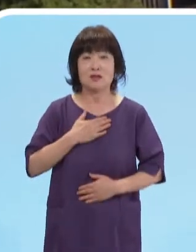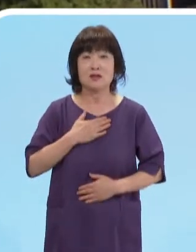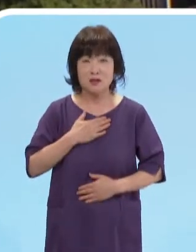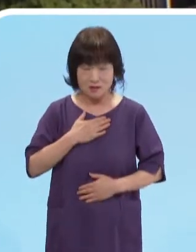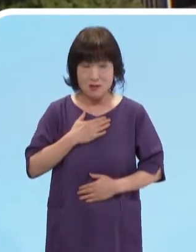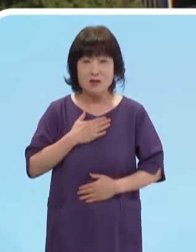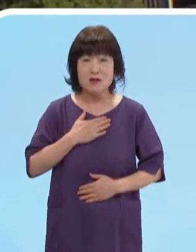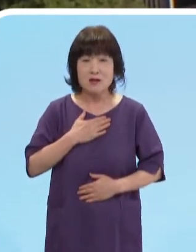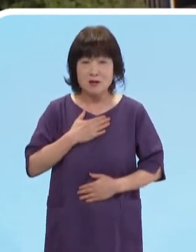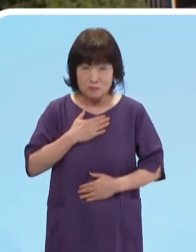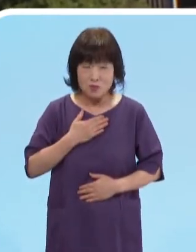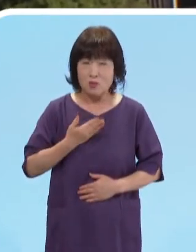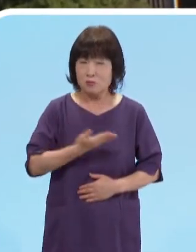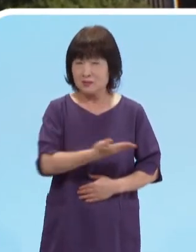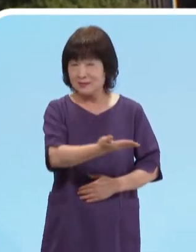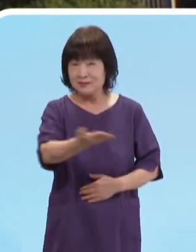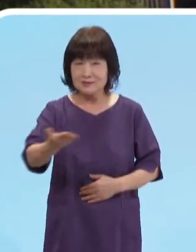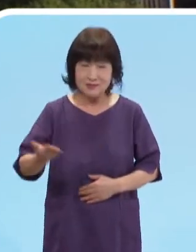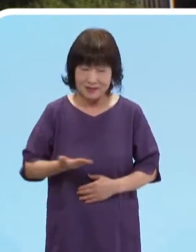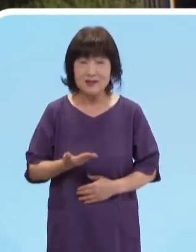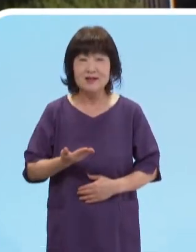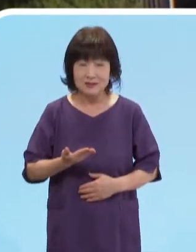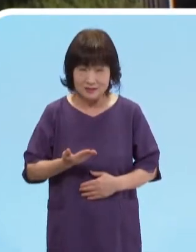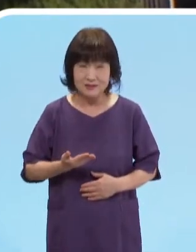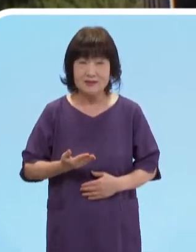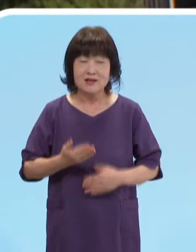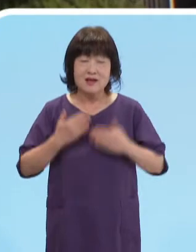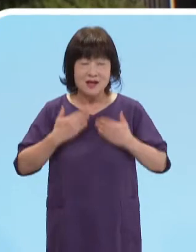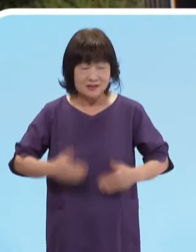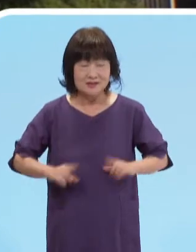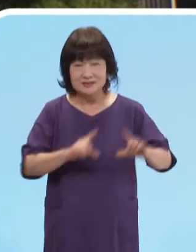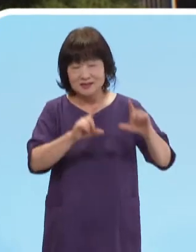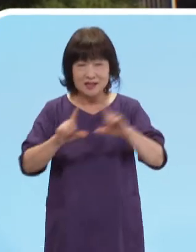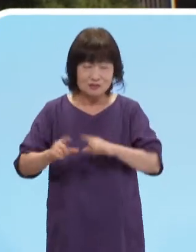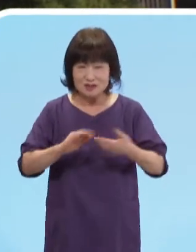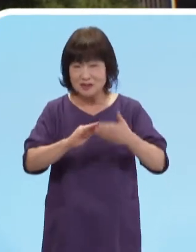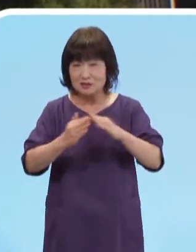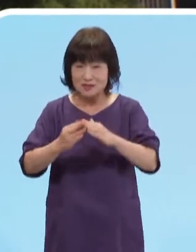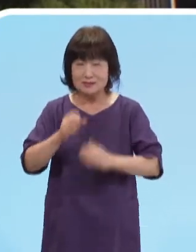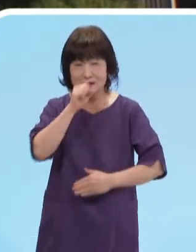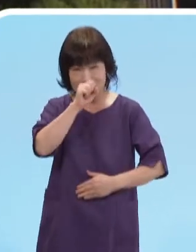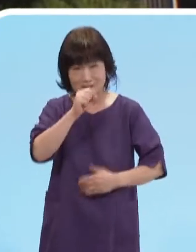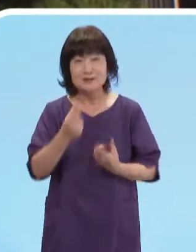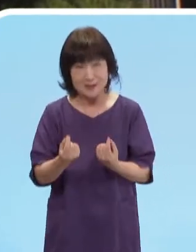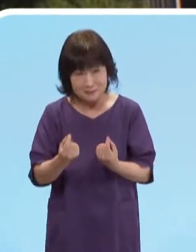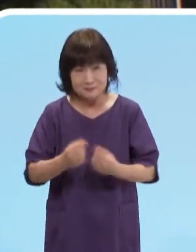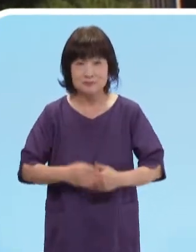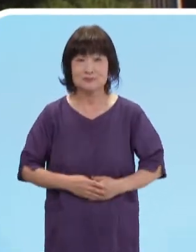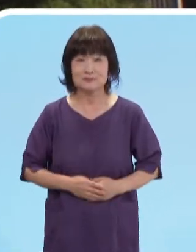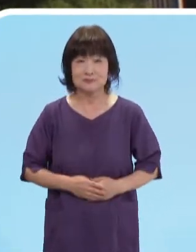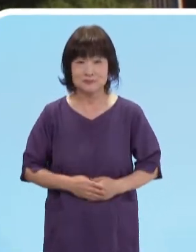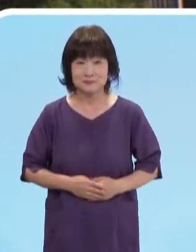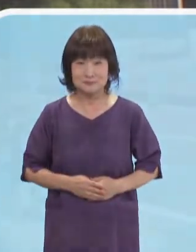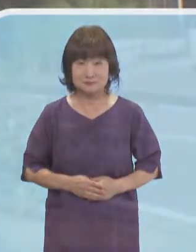症の方もまたその家族の方みんながですね、より安心して暮らせる街にしていきたいですね。